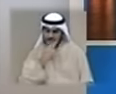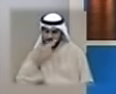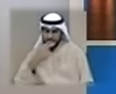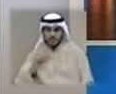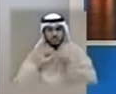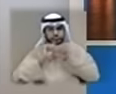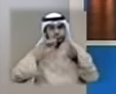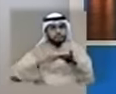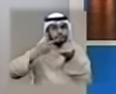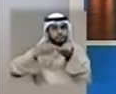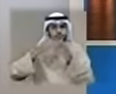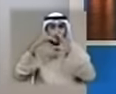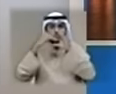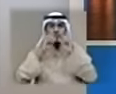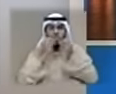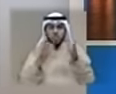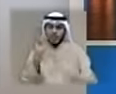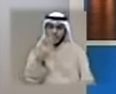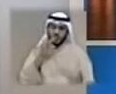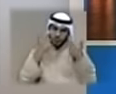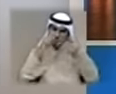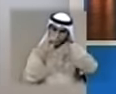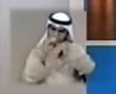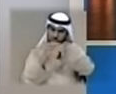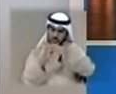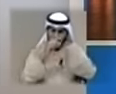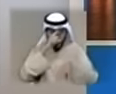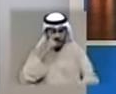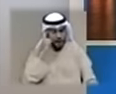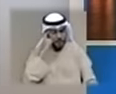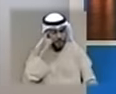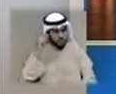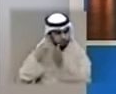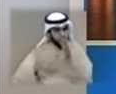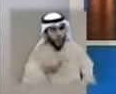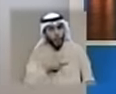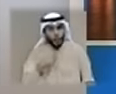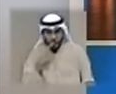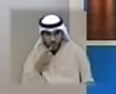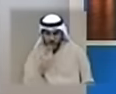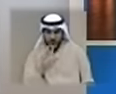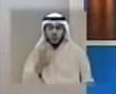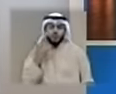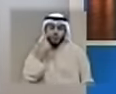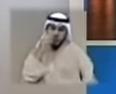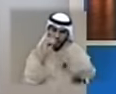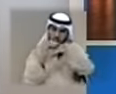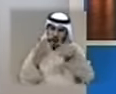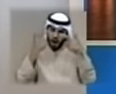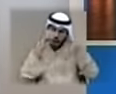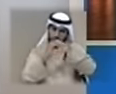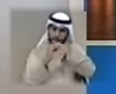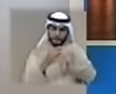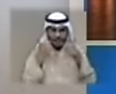والتي قد تضر بمصلحة الكويت إذا لم يتم تأكيدها من قبل الجهات الرسمية في وزارة الدفاع. نعم، كان